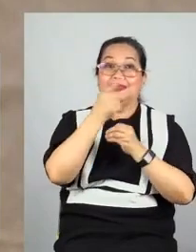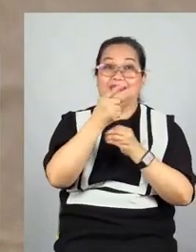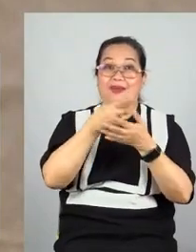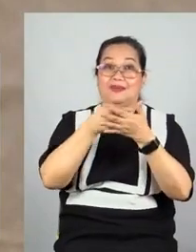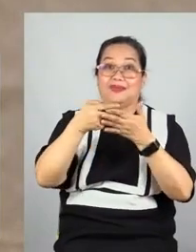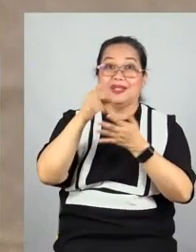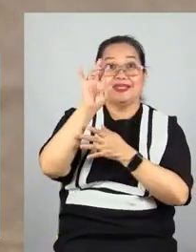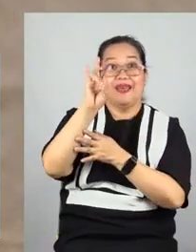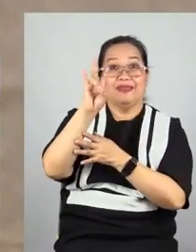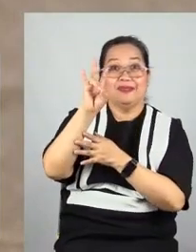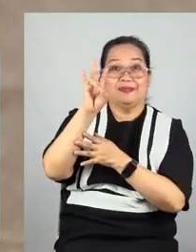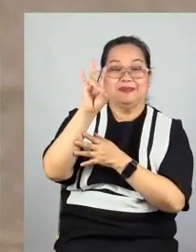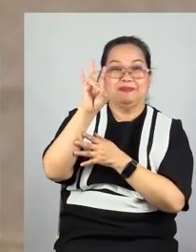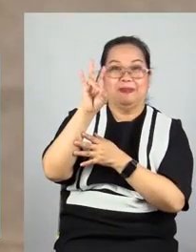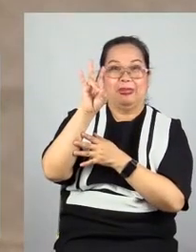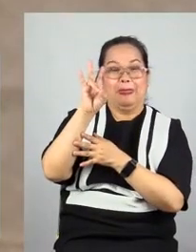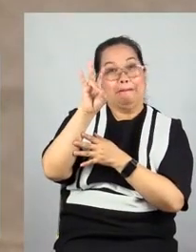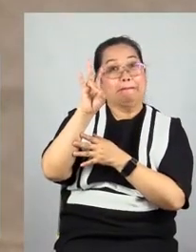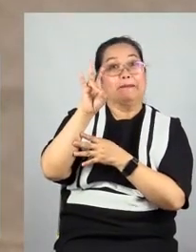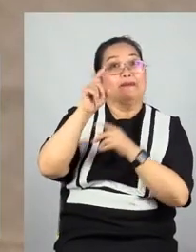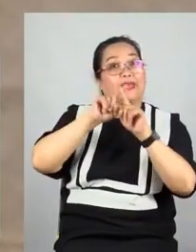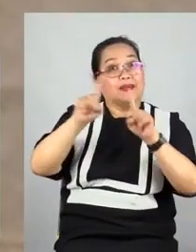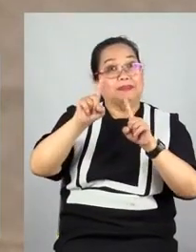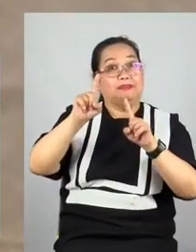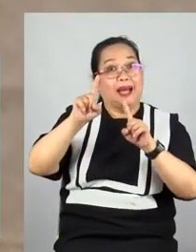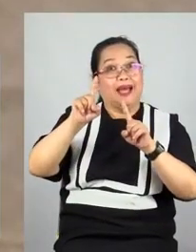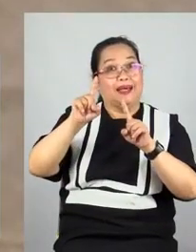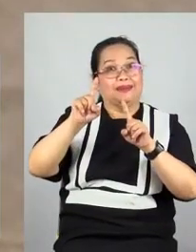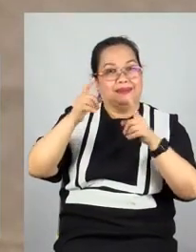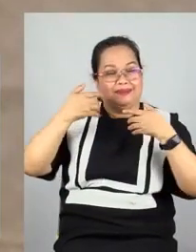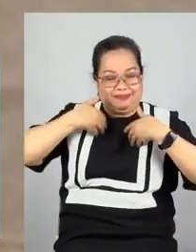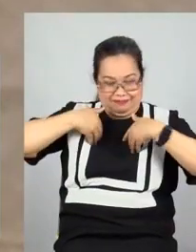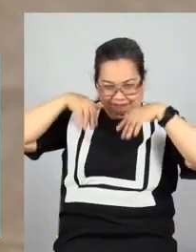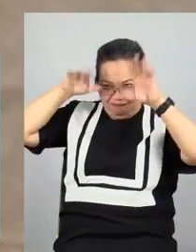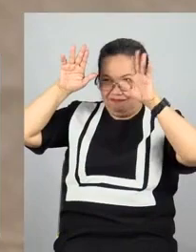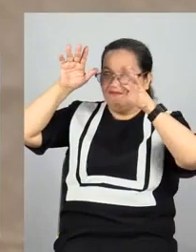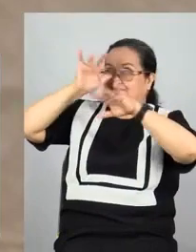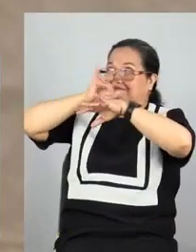verse 7, but emptied Himself